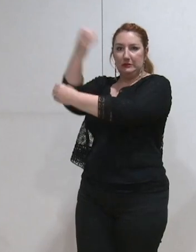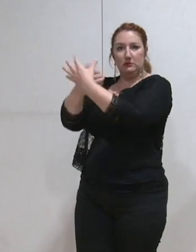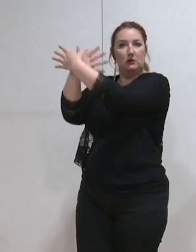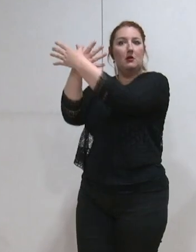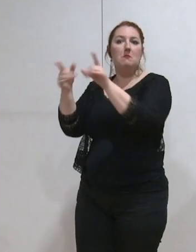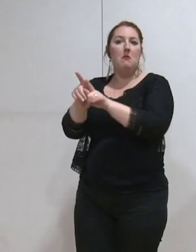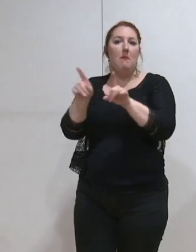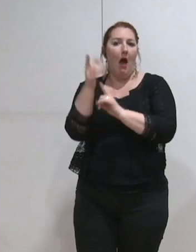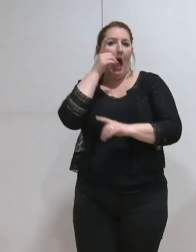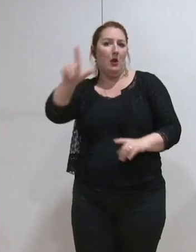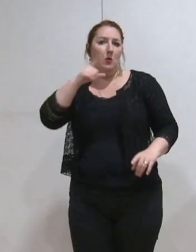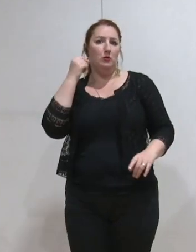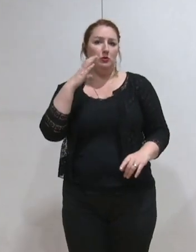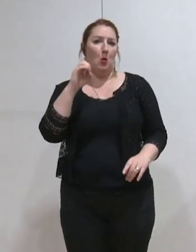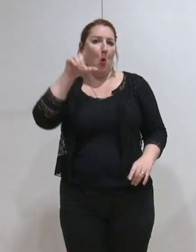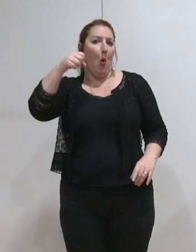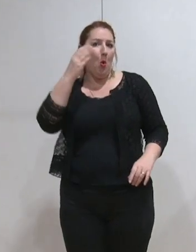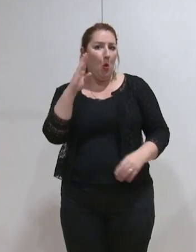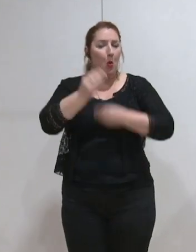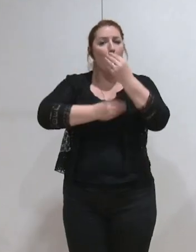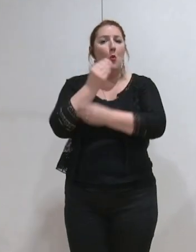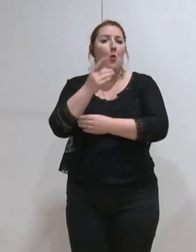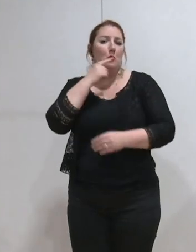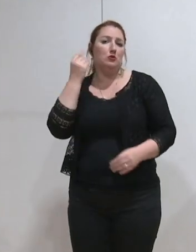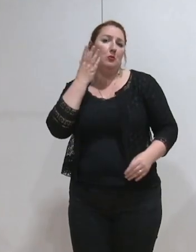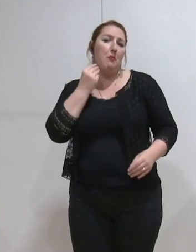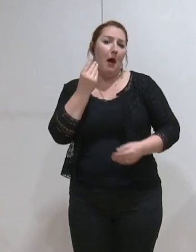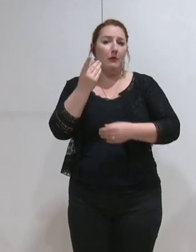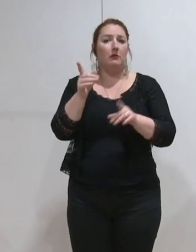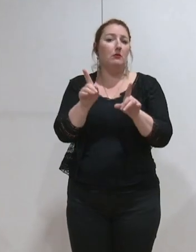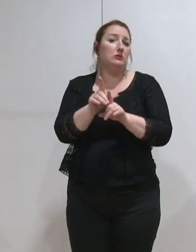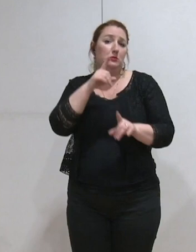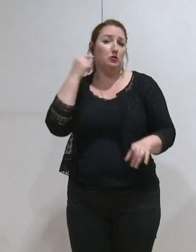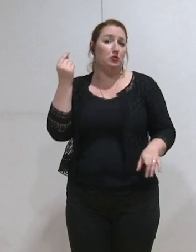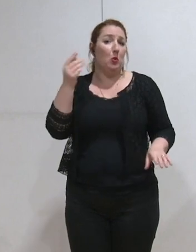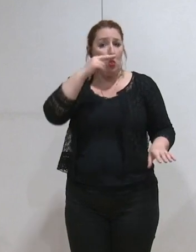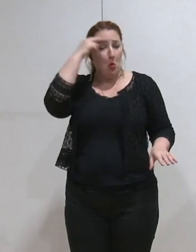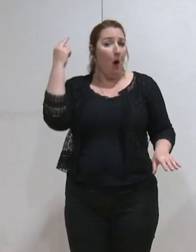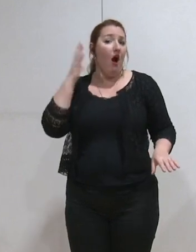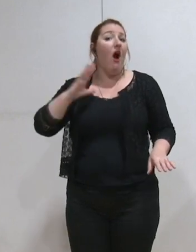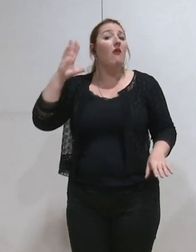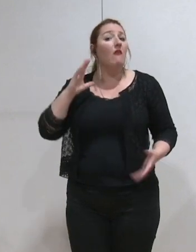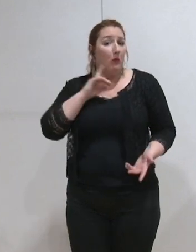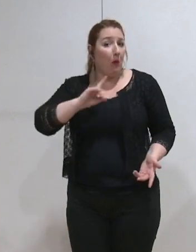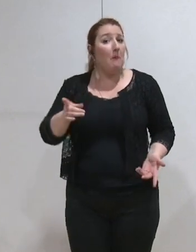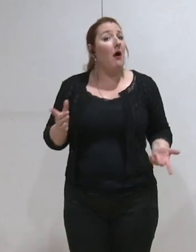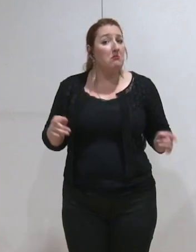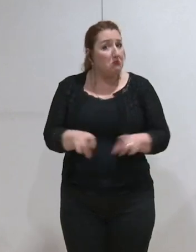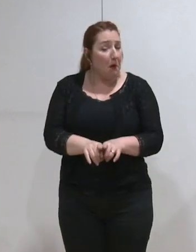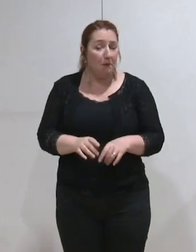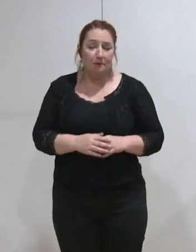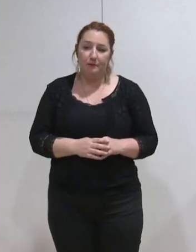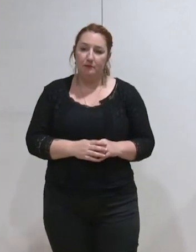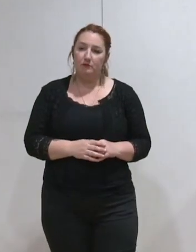prédécesseurs msieur bar et messsieur noir enfin Monsieur bar et Monsieur noir aujourd'hui on apprend d'ailleurs que les réunions du conseil de